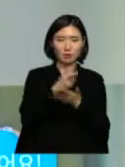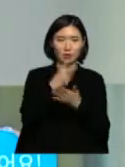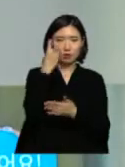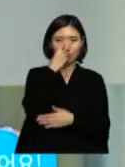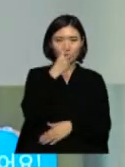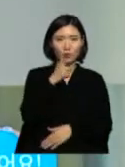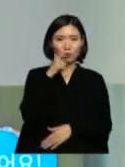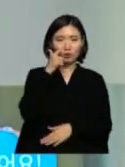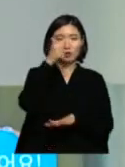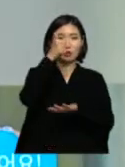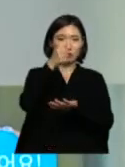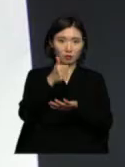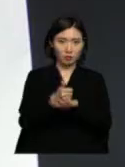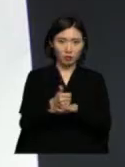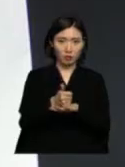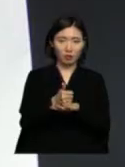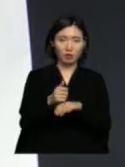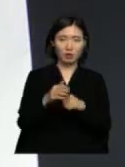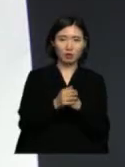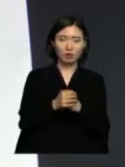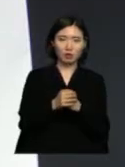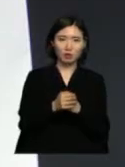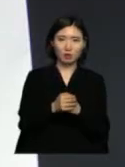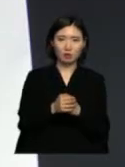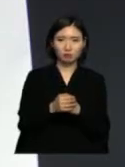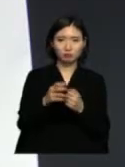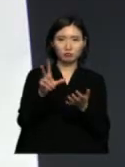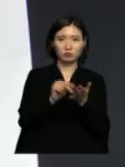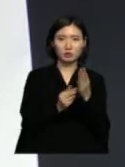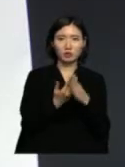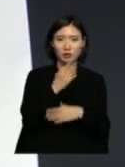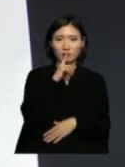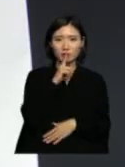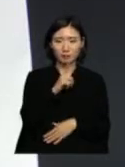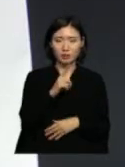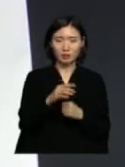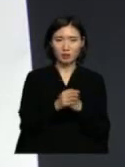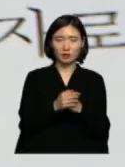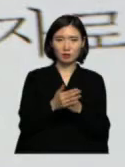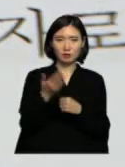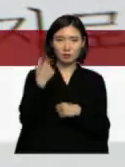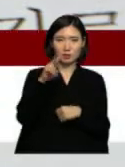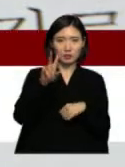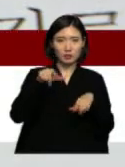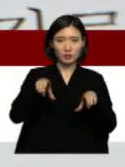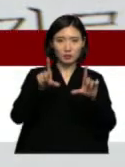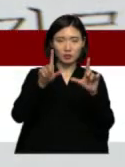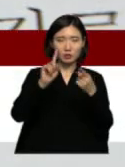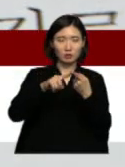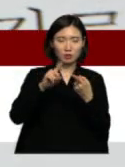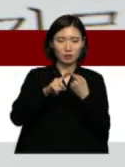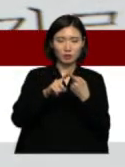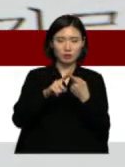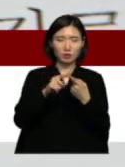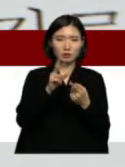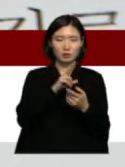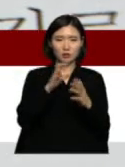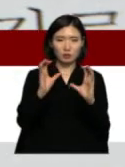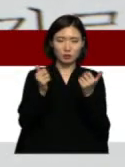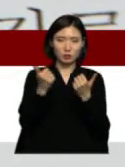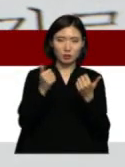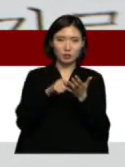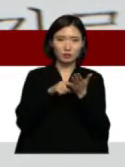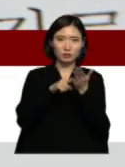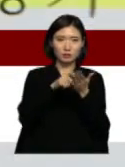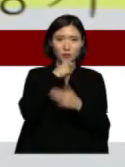거치지 않은 결과 웃지 못할 해프닝도 빚어졌습니다 이미 지난 2일 구의회 는 이 안건을 통과시켰다 찜한 법